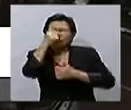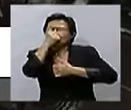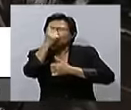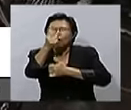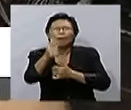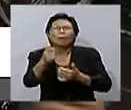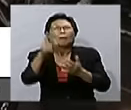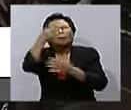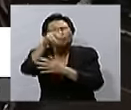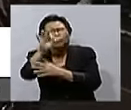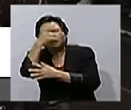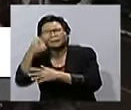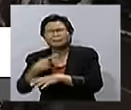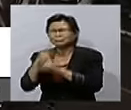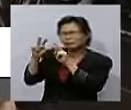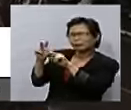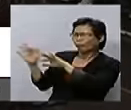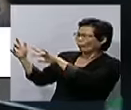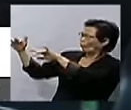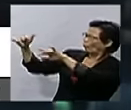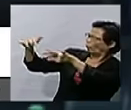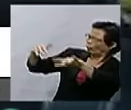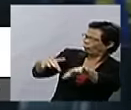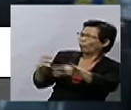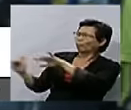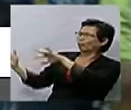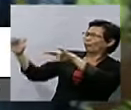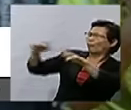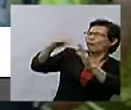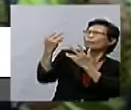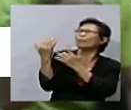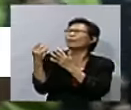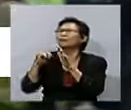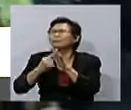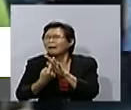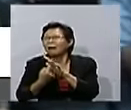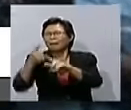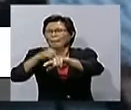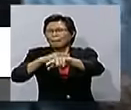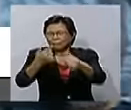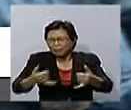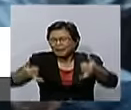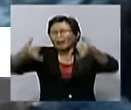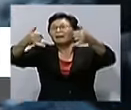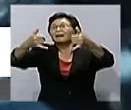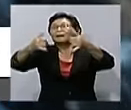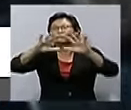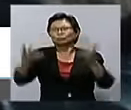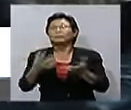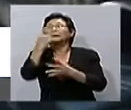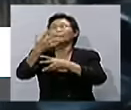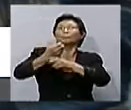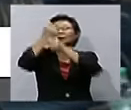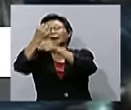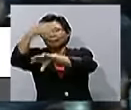ya Prof, kerana kita dapat lihat orang ramai berkumpul untuk menantikan detik Piala Dunia siapa agaknya akan merangkul pada malam ini.